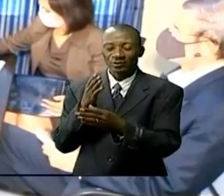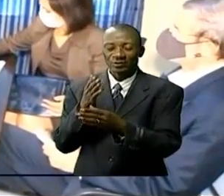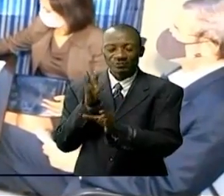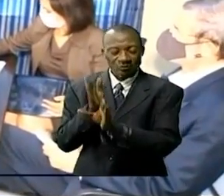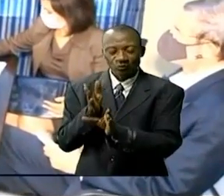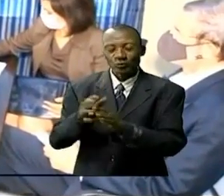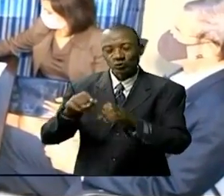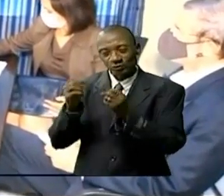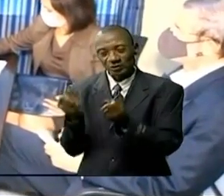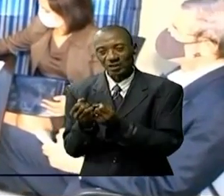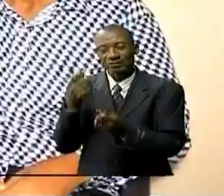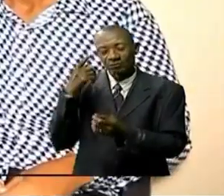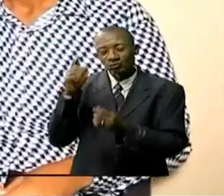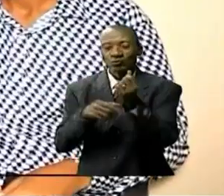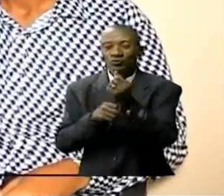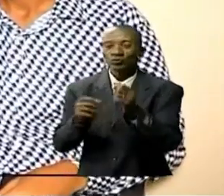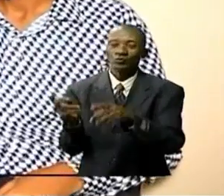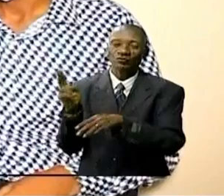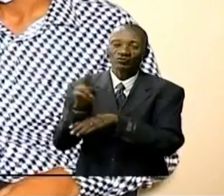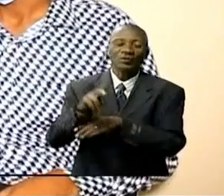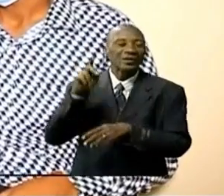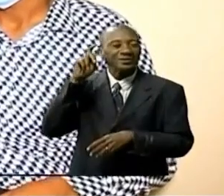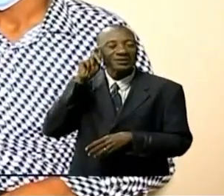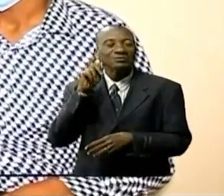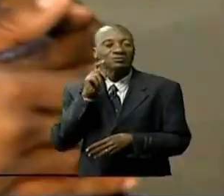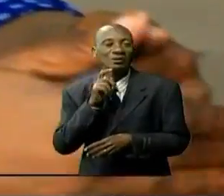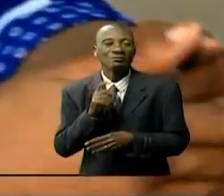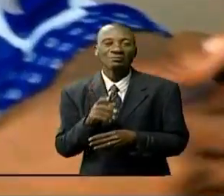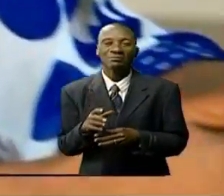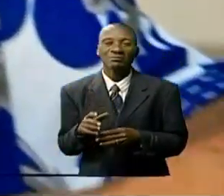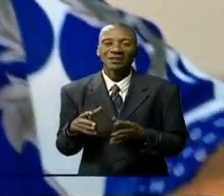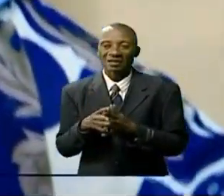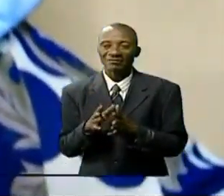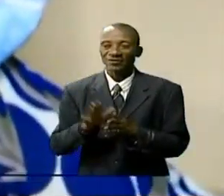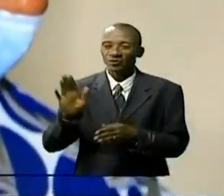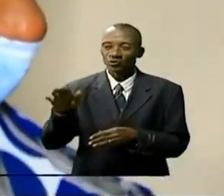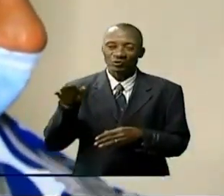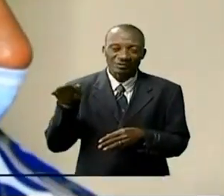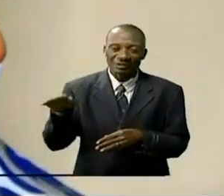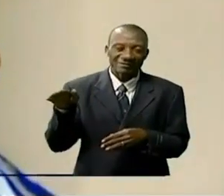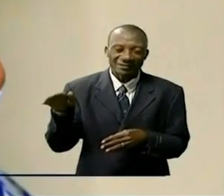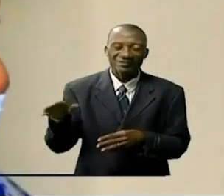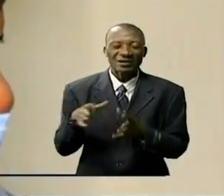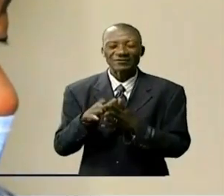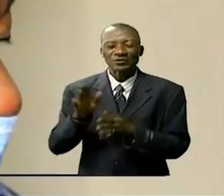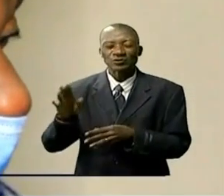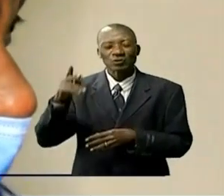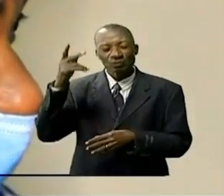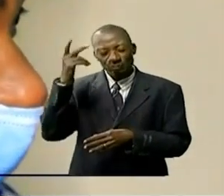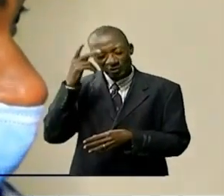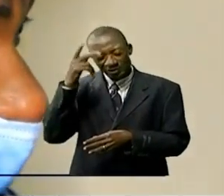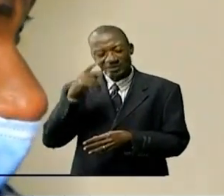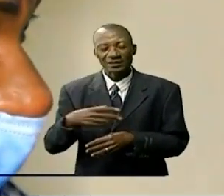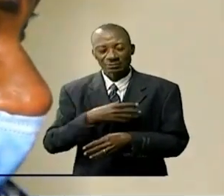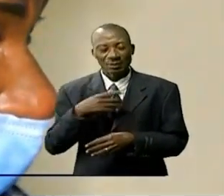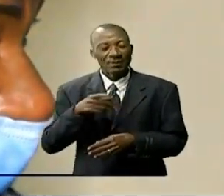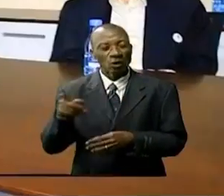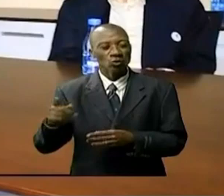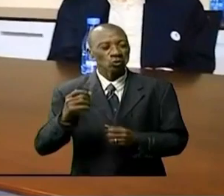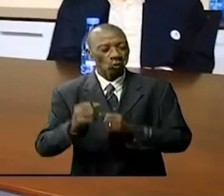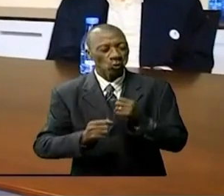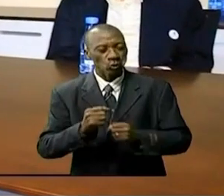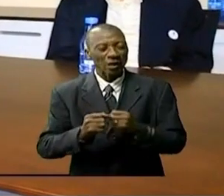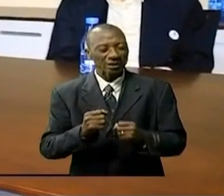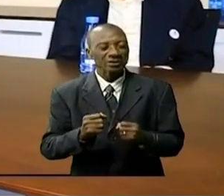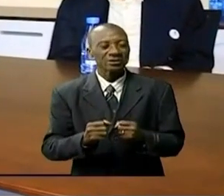des violences sexuelles c'est grâce à son lobbying et sa politique managériale que chantal double up à obtenir